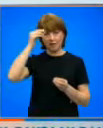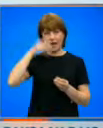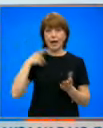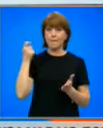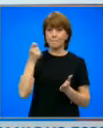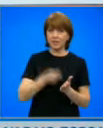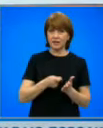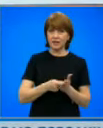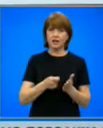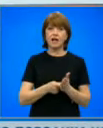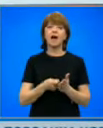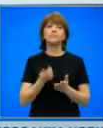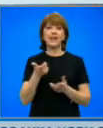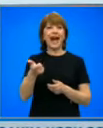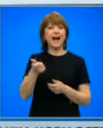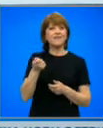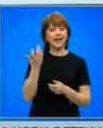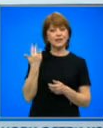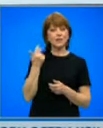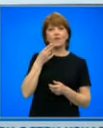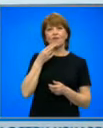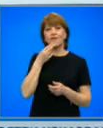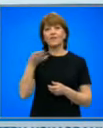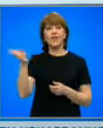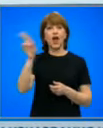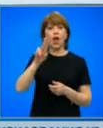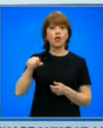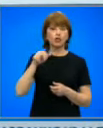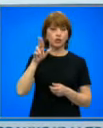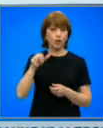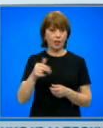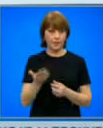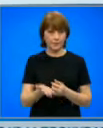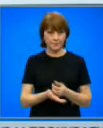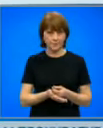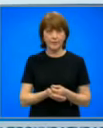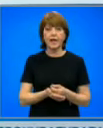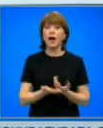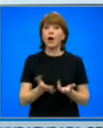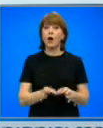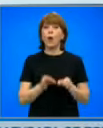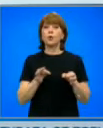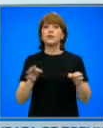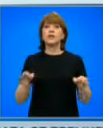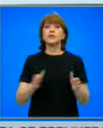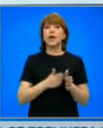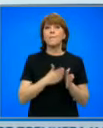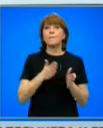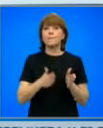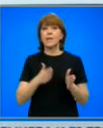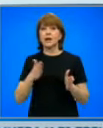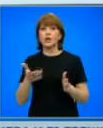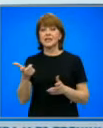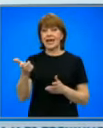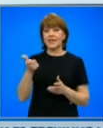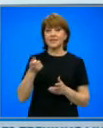количествата авансово в долари, както е по договор. Това обясни източник от правителството. Междувременно е удължен периодът за изземване